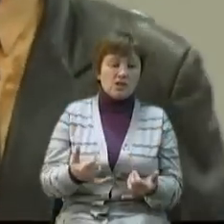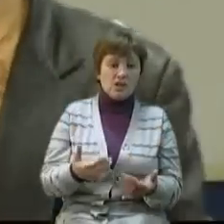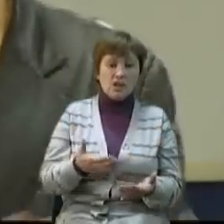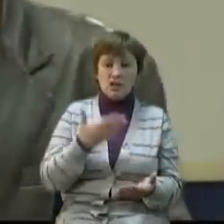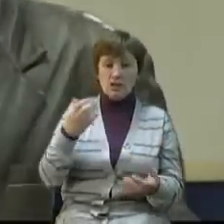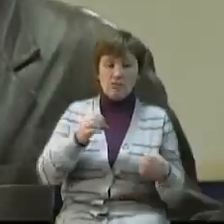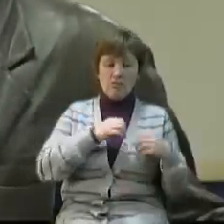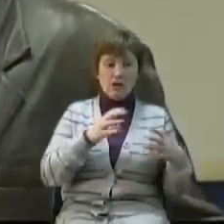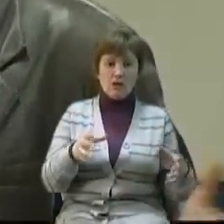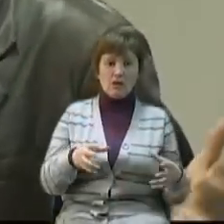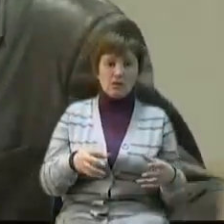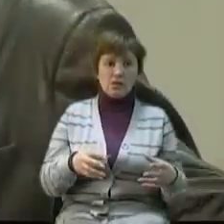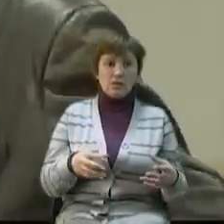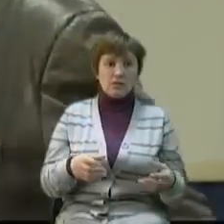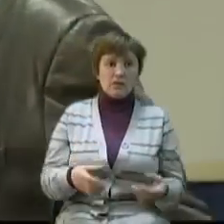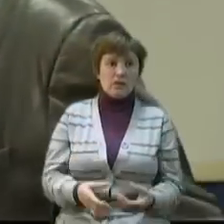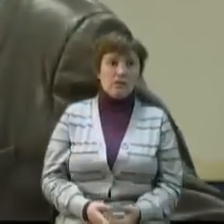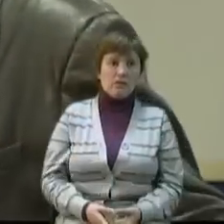похвастаться, а что у меня,